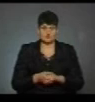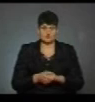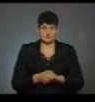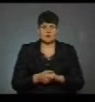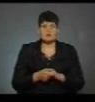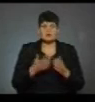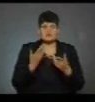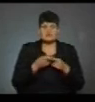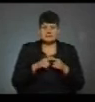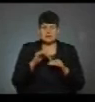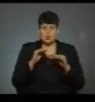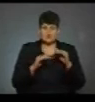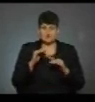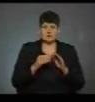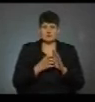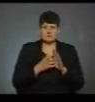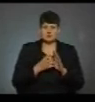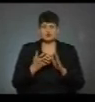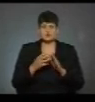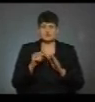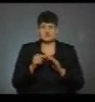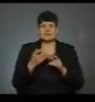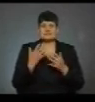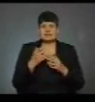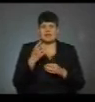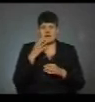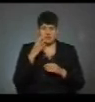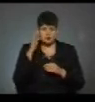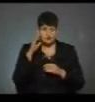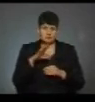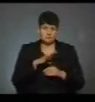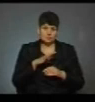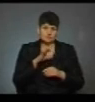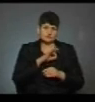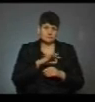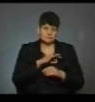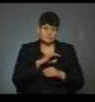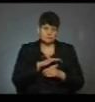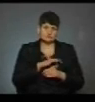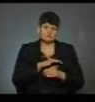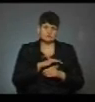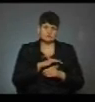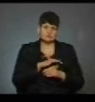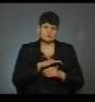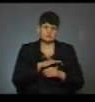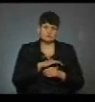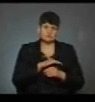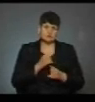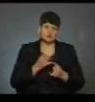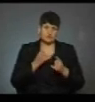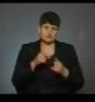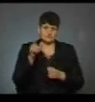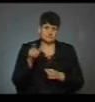оці коливання 900 тисяч чимось, це залежно від того, скільки гарячої води за ці місяці було спожито нашим шанованим